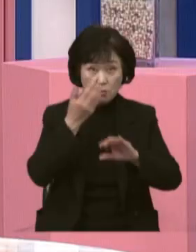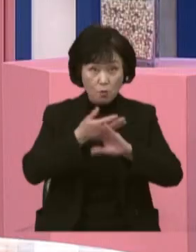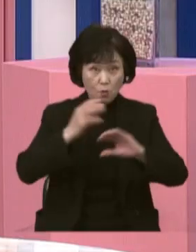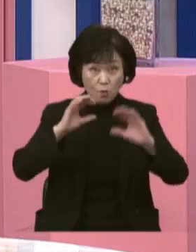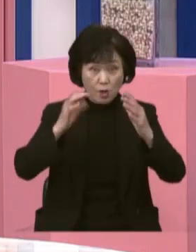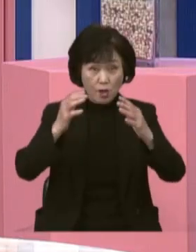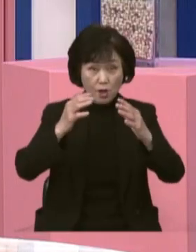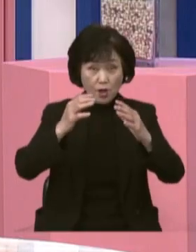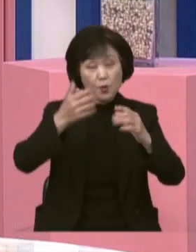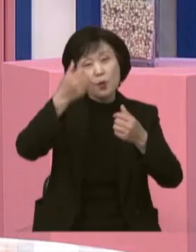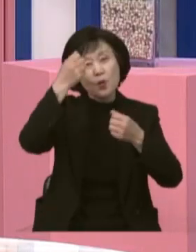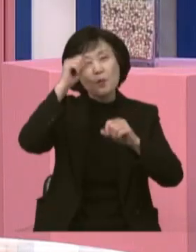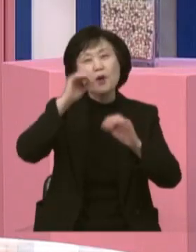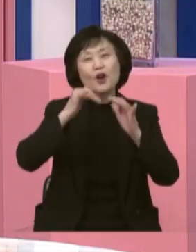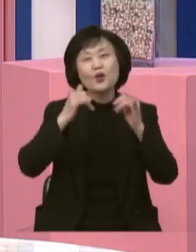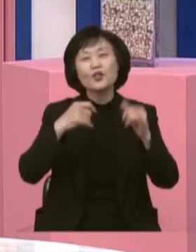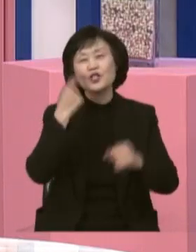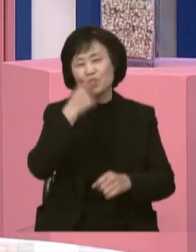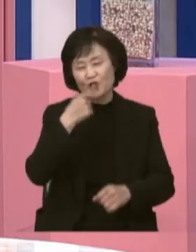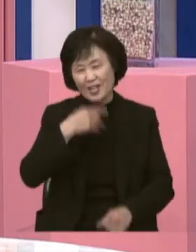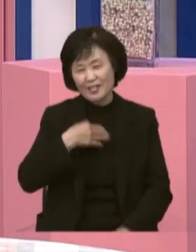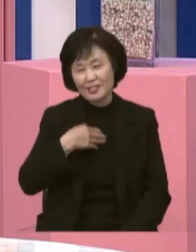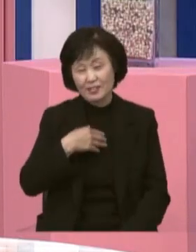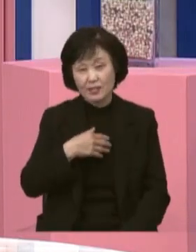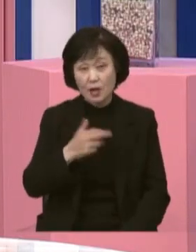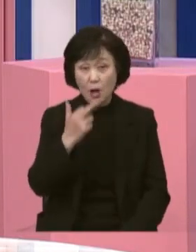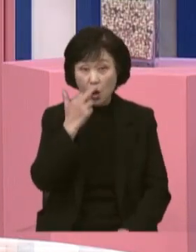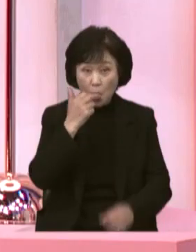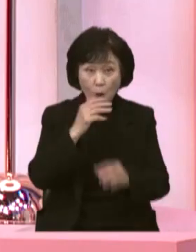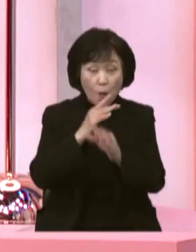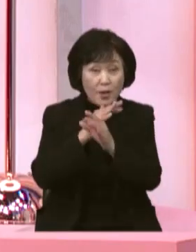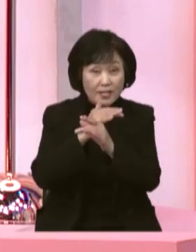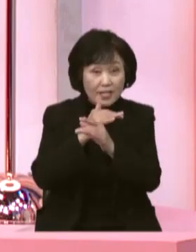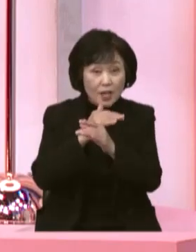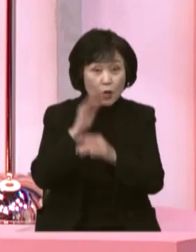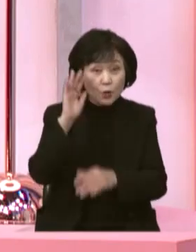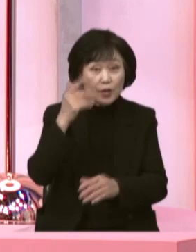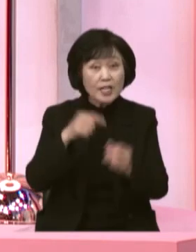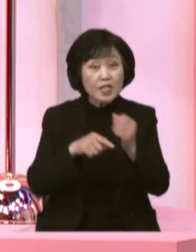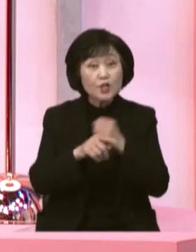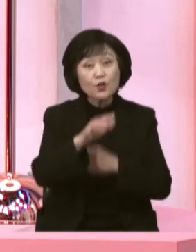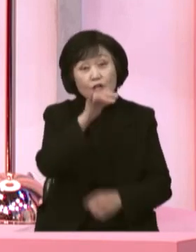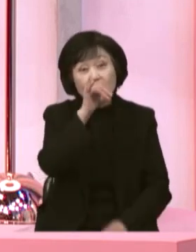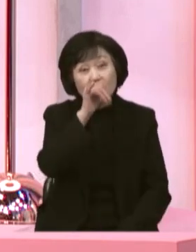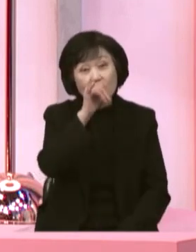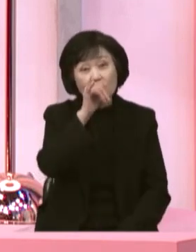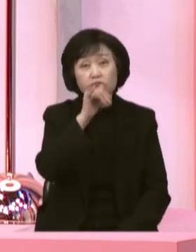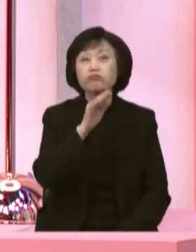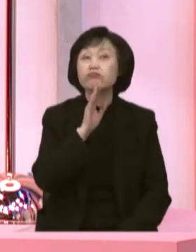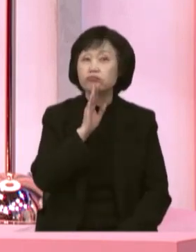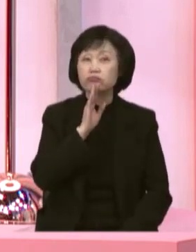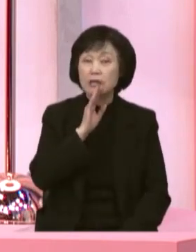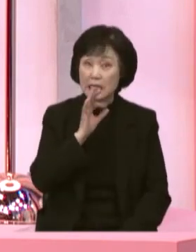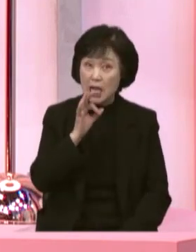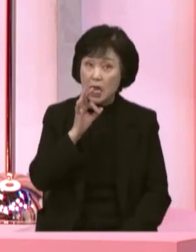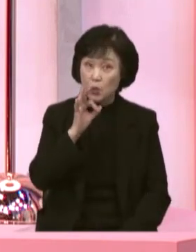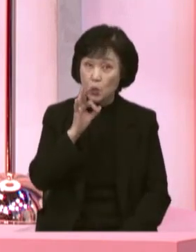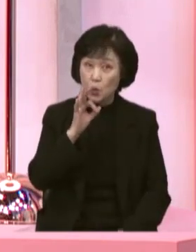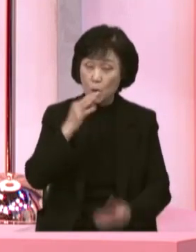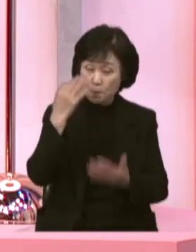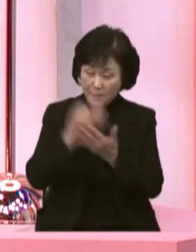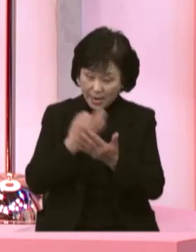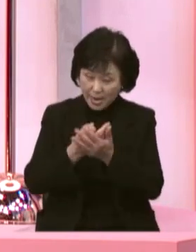네. 저는 왜요? 아주 어렸을 때부터도 어렵고 소외되고 이런 사람들한테 너무 마음이